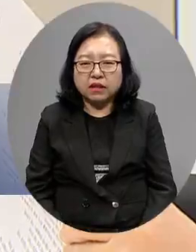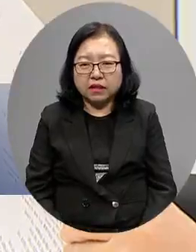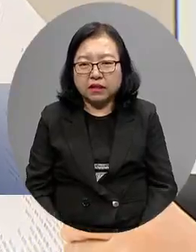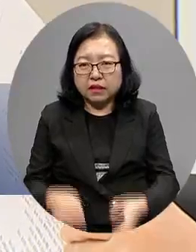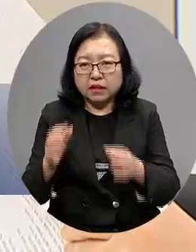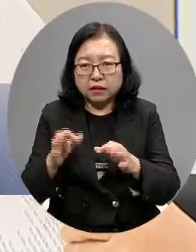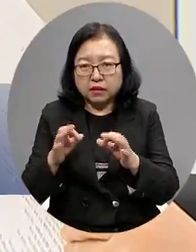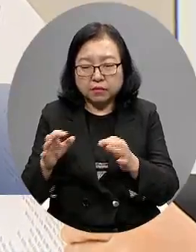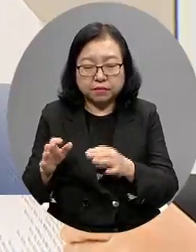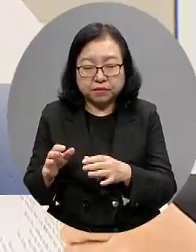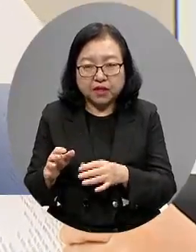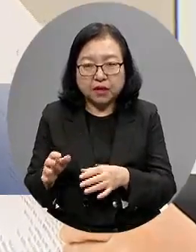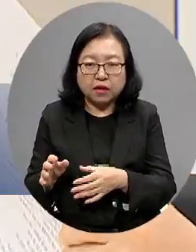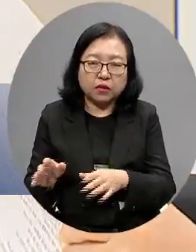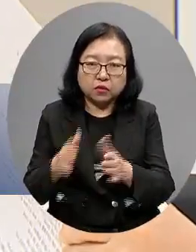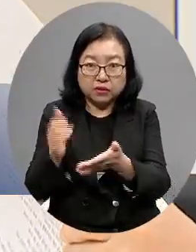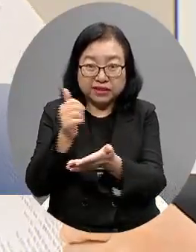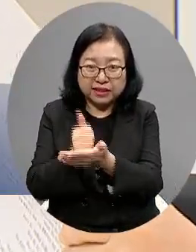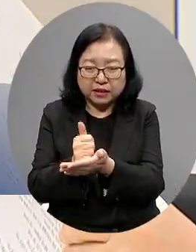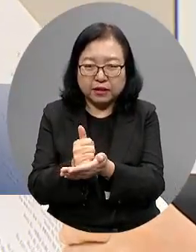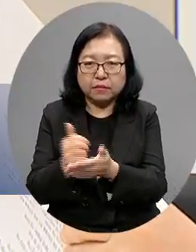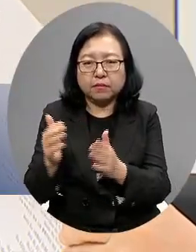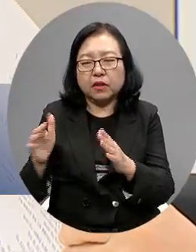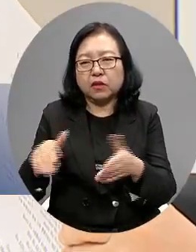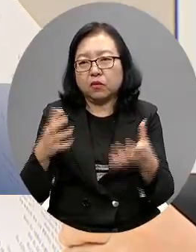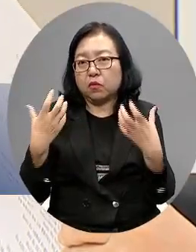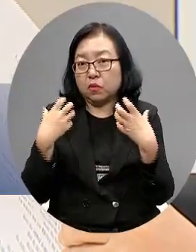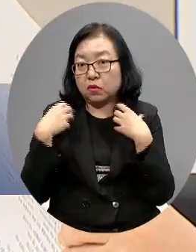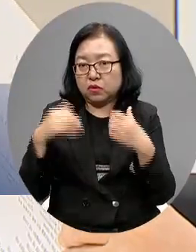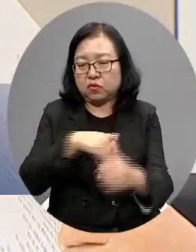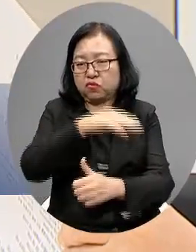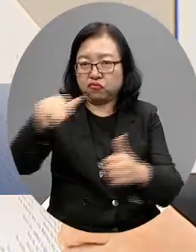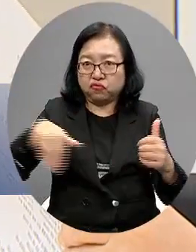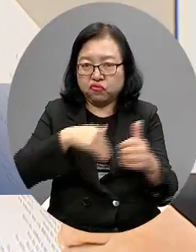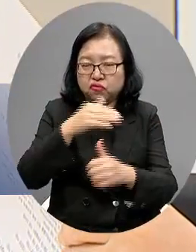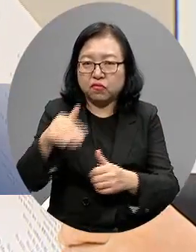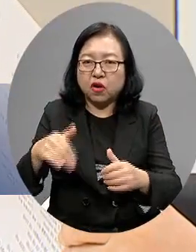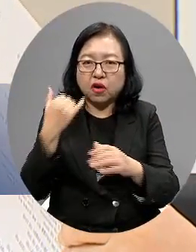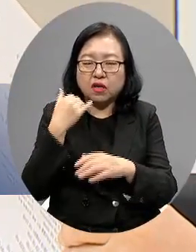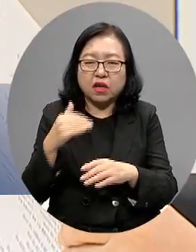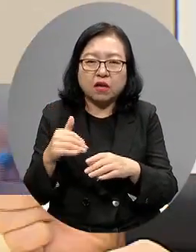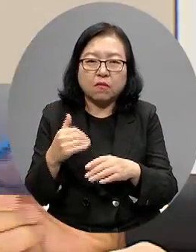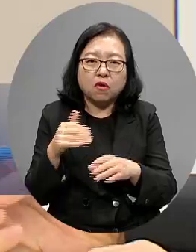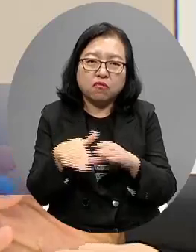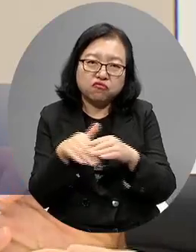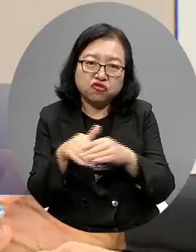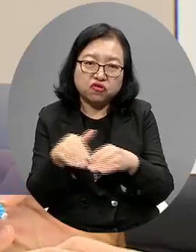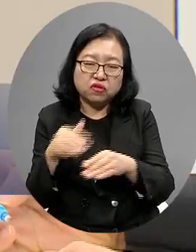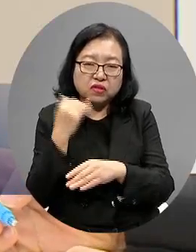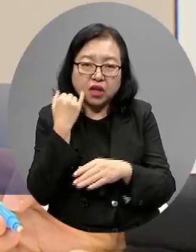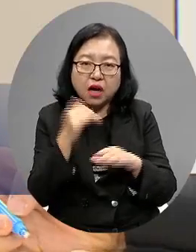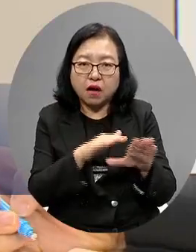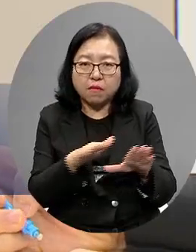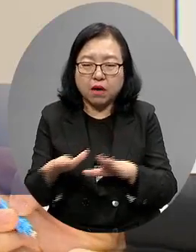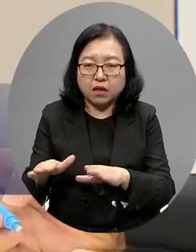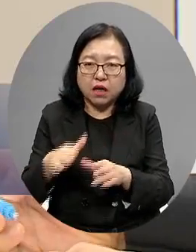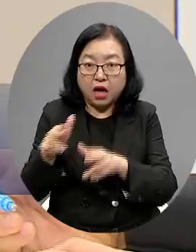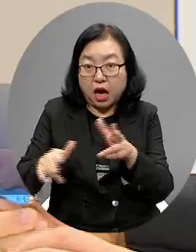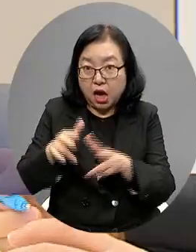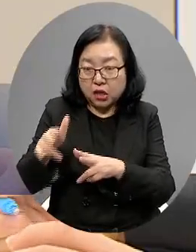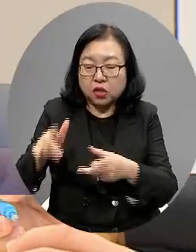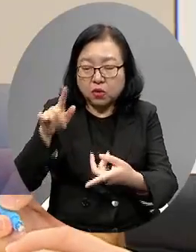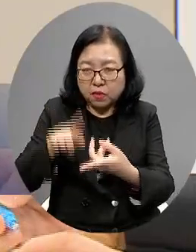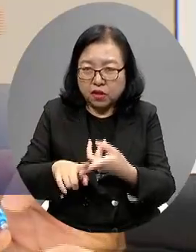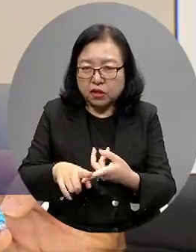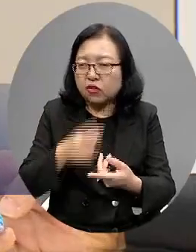도청 주변에 여기를 금 문화위 바다 공간으로 만든다는게 이제 주거든요 그 도정 그